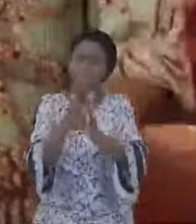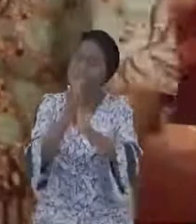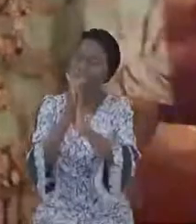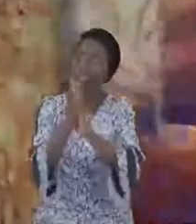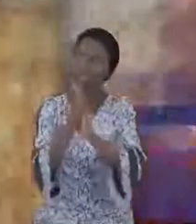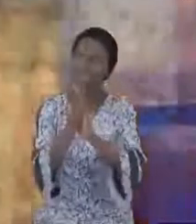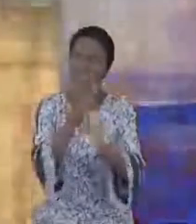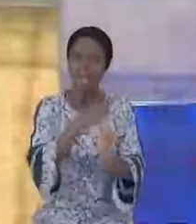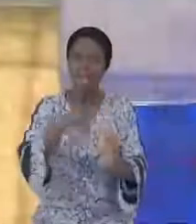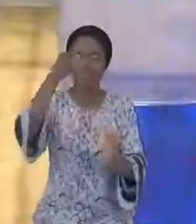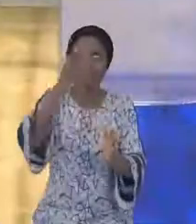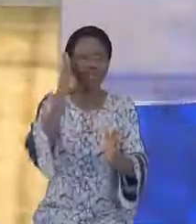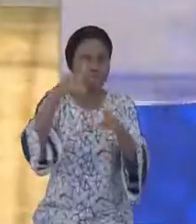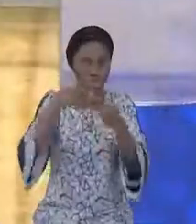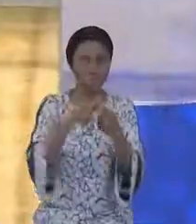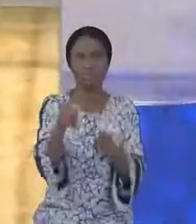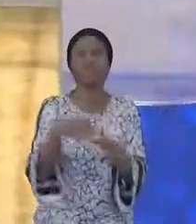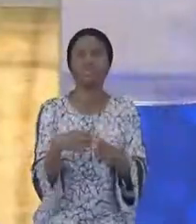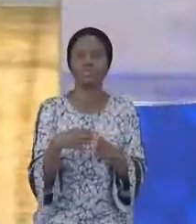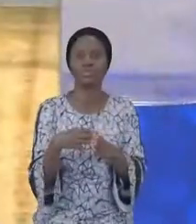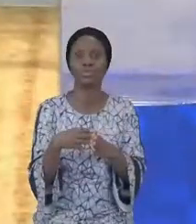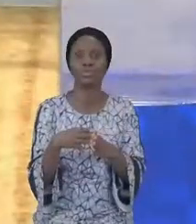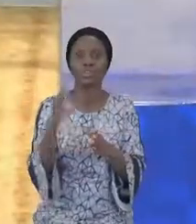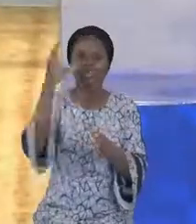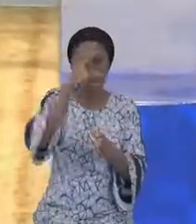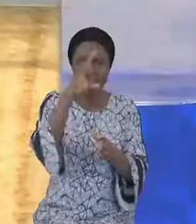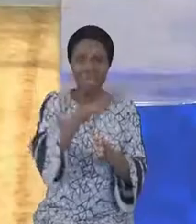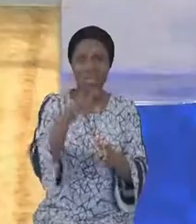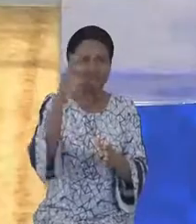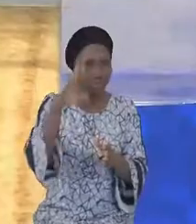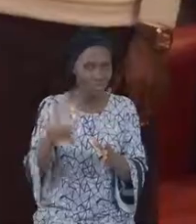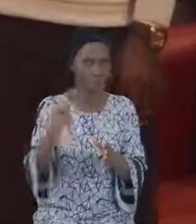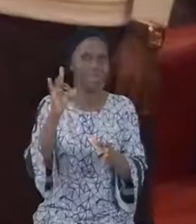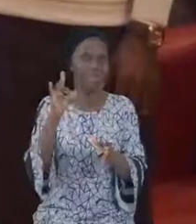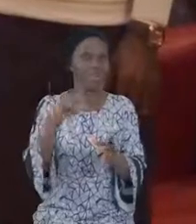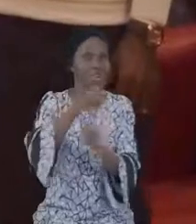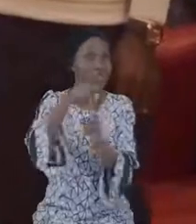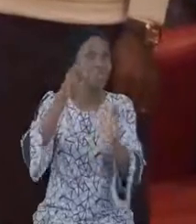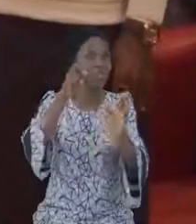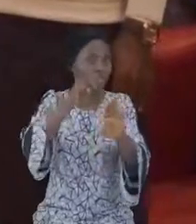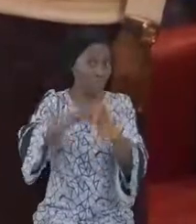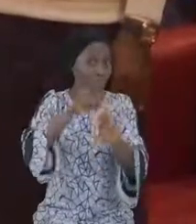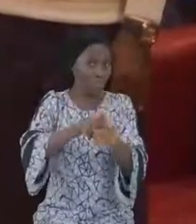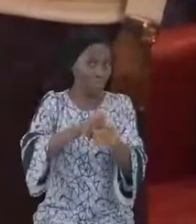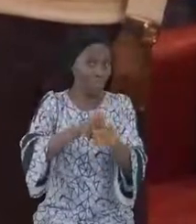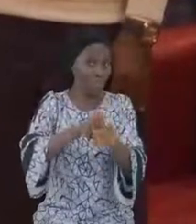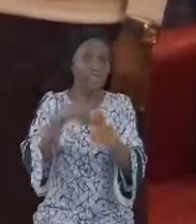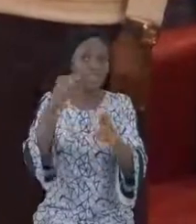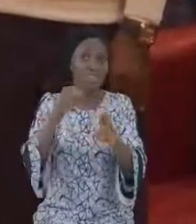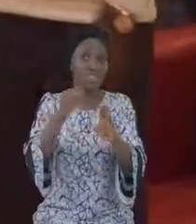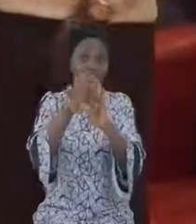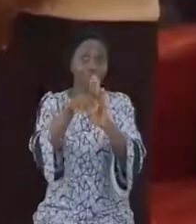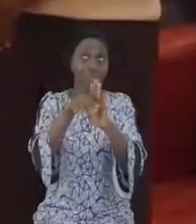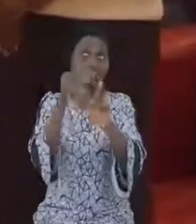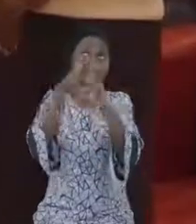Cherche, et il te sera donné, tu vas trouver. Et lorsque tu frappes, la porte te sera ouverte.